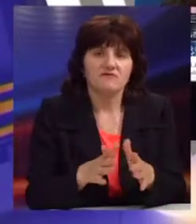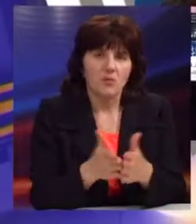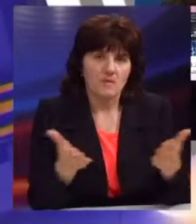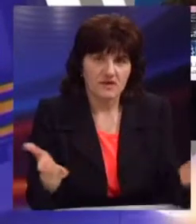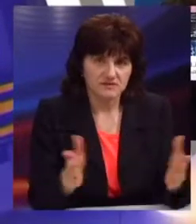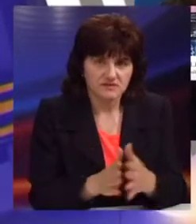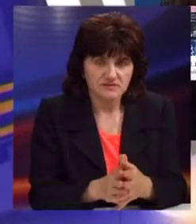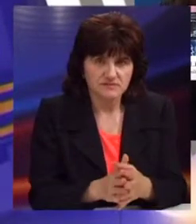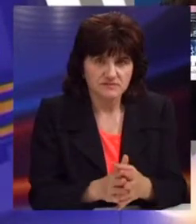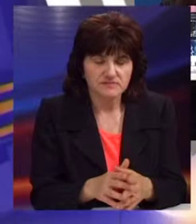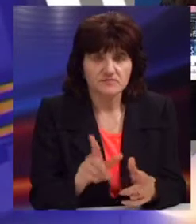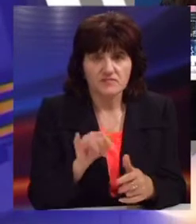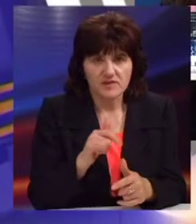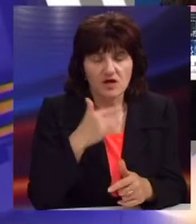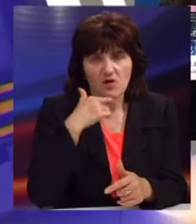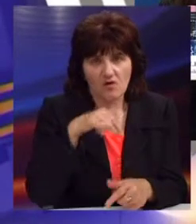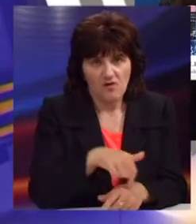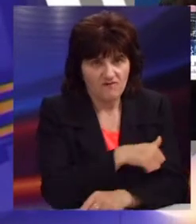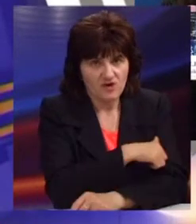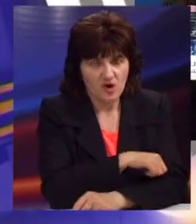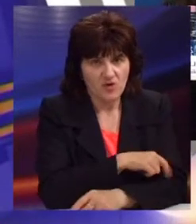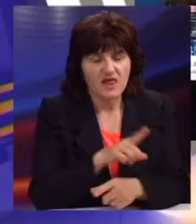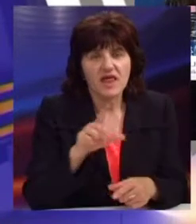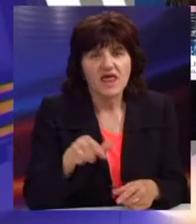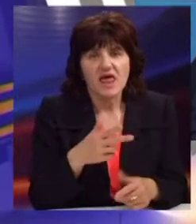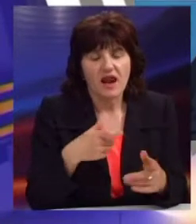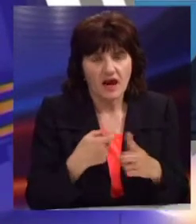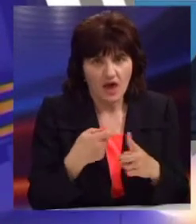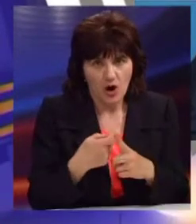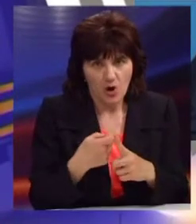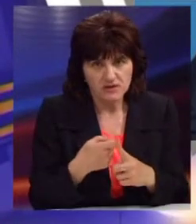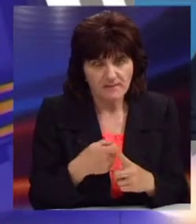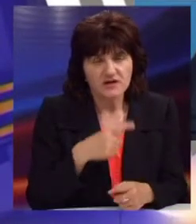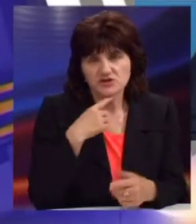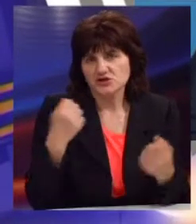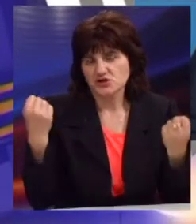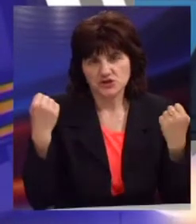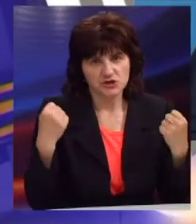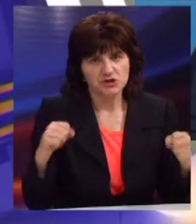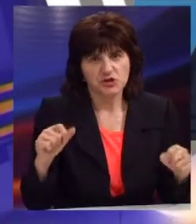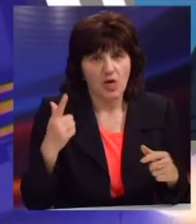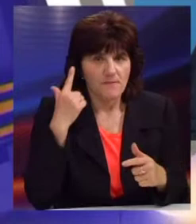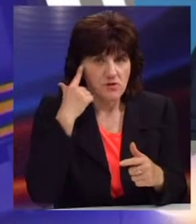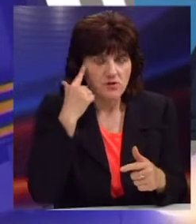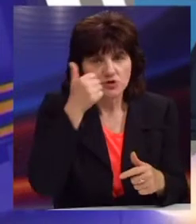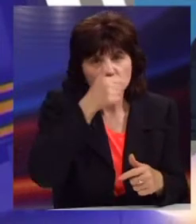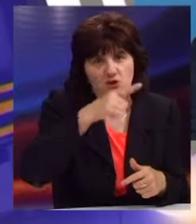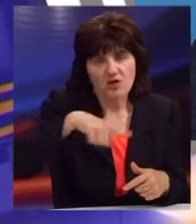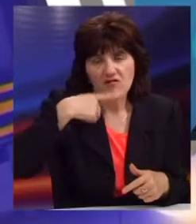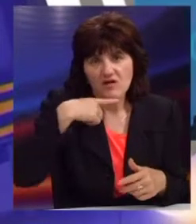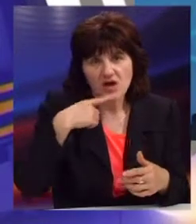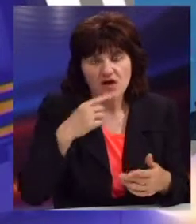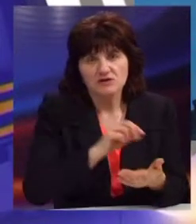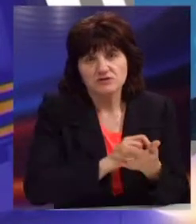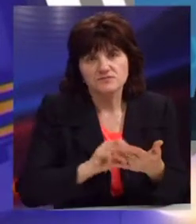Po rečima ovogodišnje urednice lista Jelene Kozbašić, Gimnazijum je najslobodoumniji list u zemlji, jer ga učenici sami cenzurišu